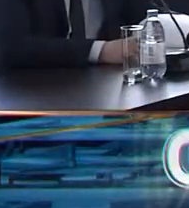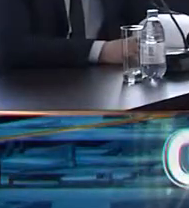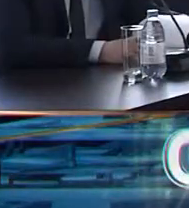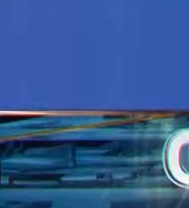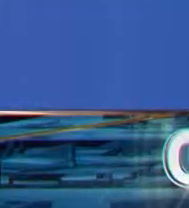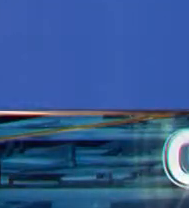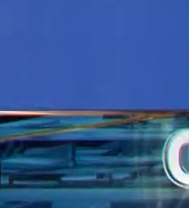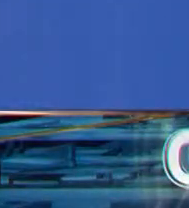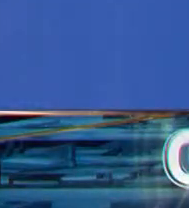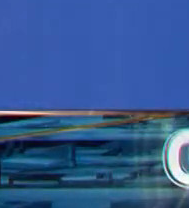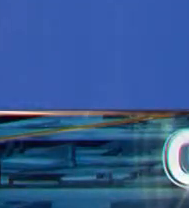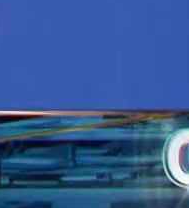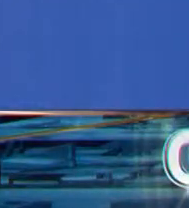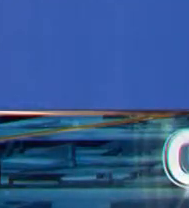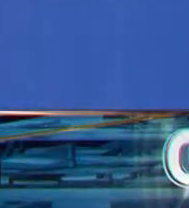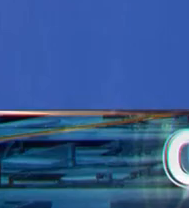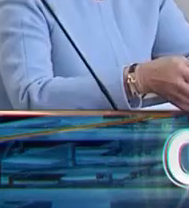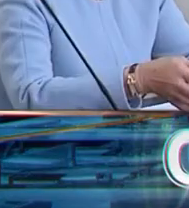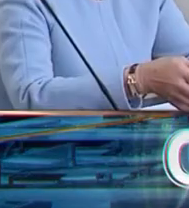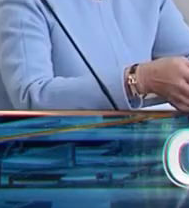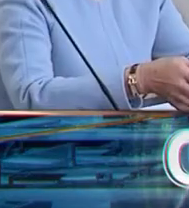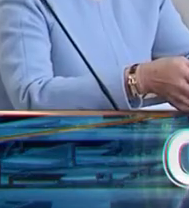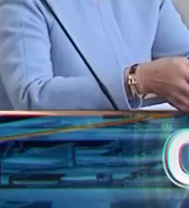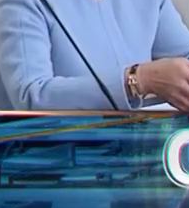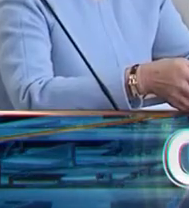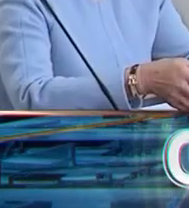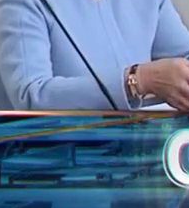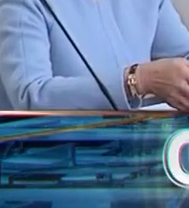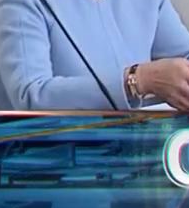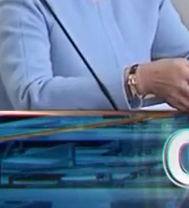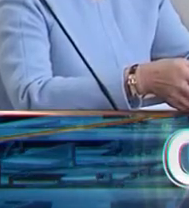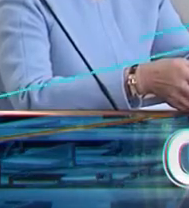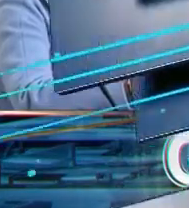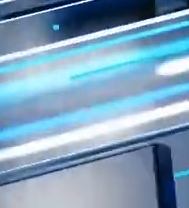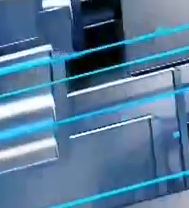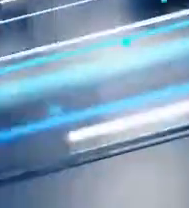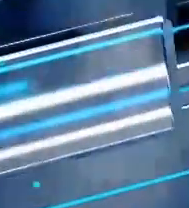Нарушители к ответу. Дисциплинарные взыскания получили трое представителей госслужбы.